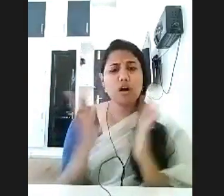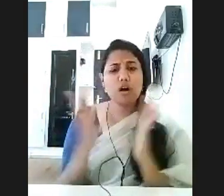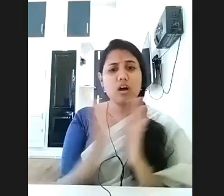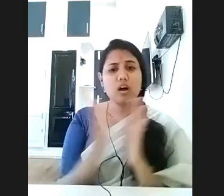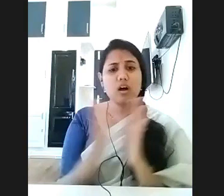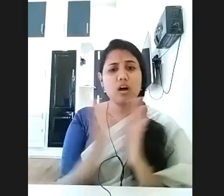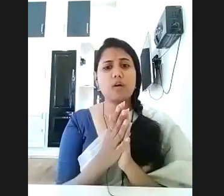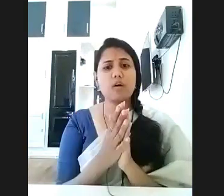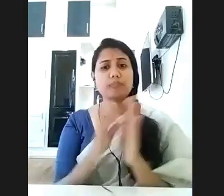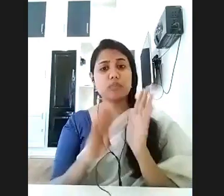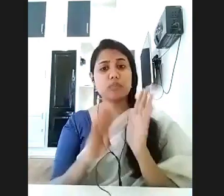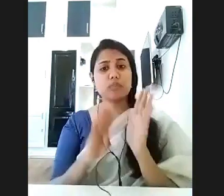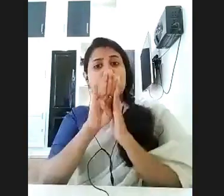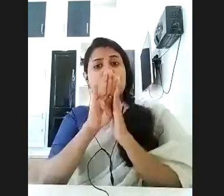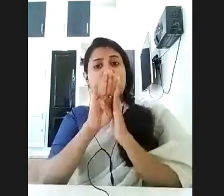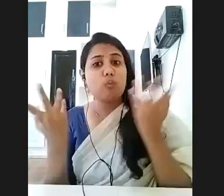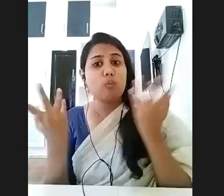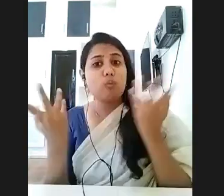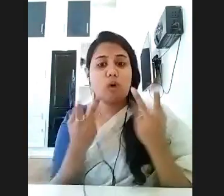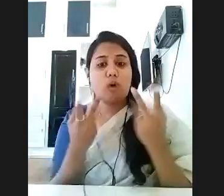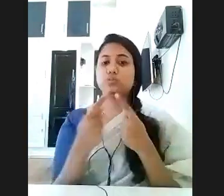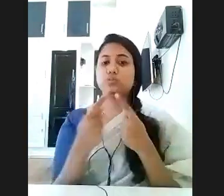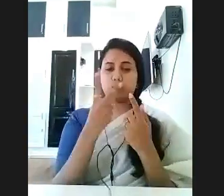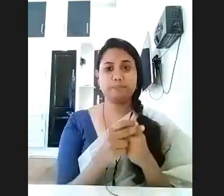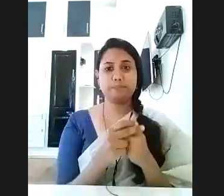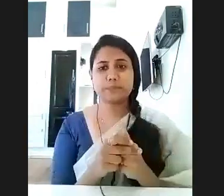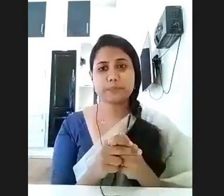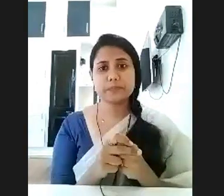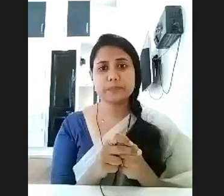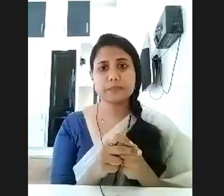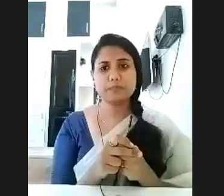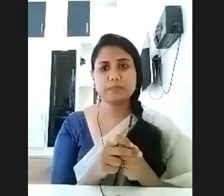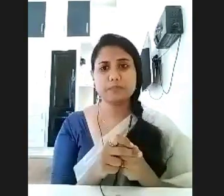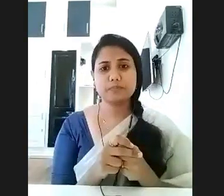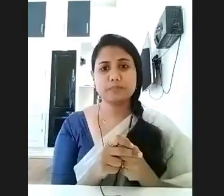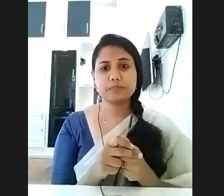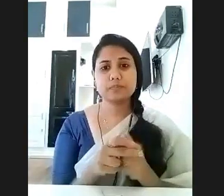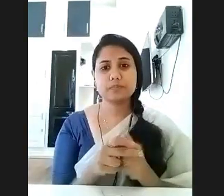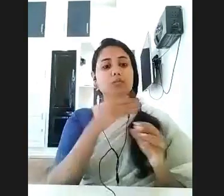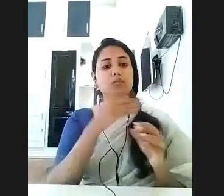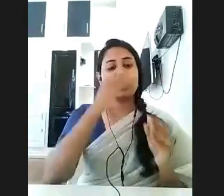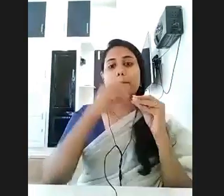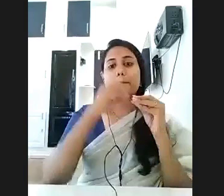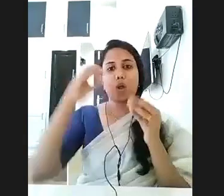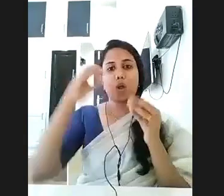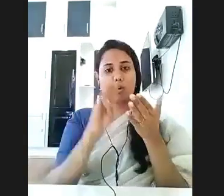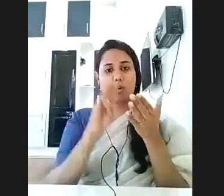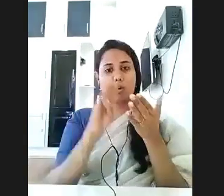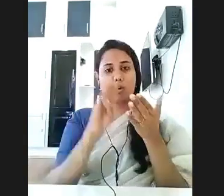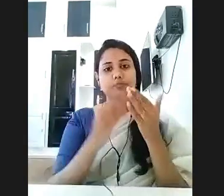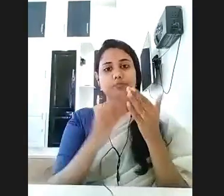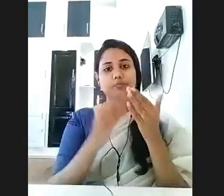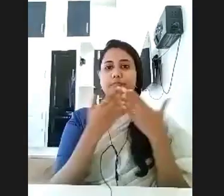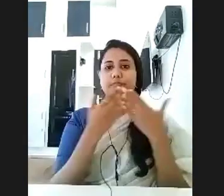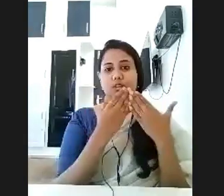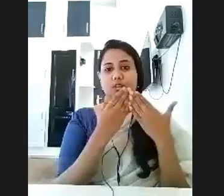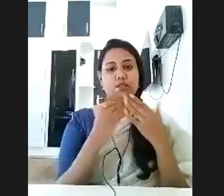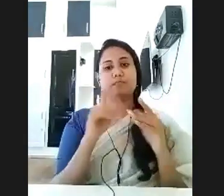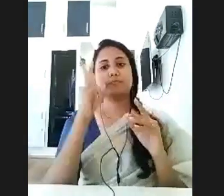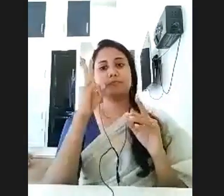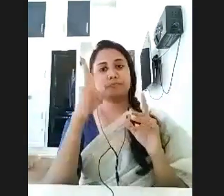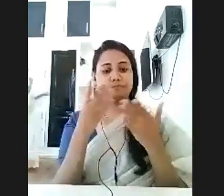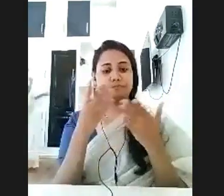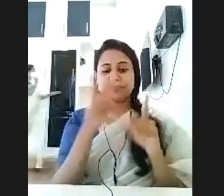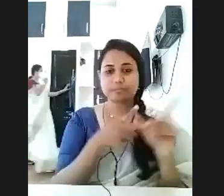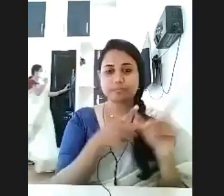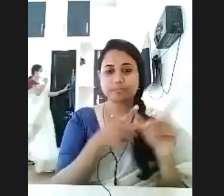നമുക്ക് എന്തൊക്കെയാണ് ചെയ്യേണ്ടത്. സോ നമ്മൾ ബികോമിന് പഠിച്ചുകൊണ്ടിരിക്കുകയാണ്. അവൻ 3rd ഇയർ ആണ്. പഠിച്ചുകൊണ്ടിരിക്കുകയാണ്. അവന്